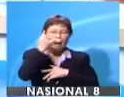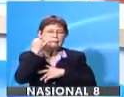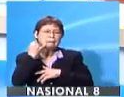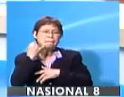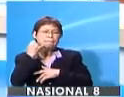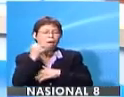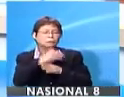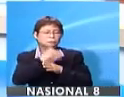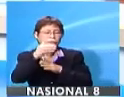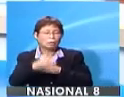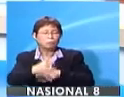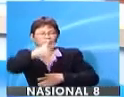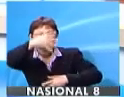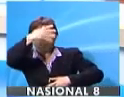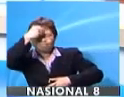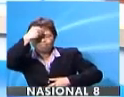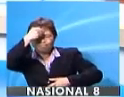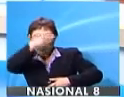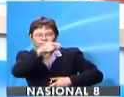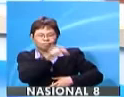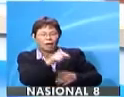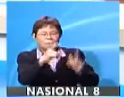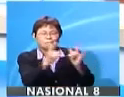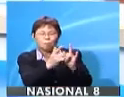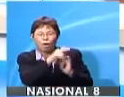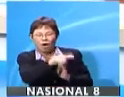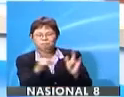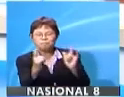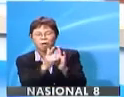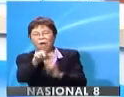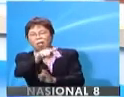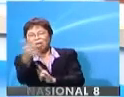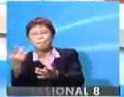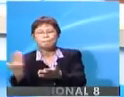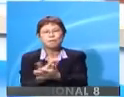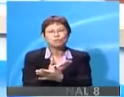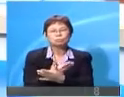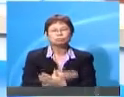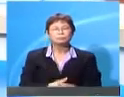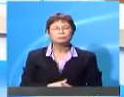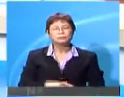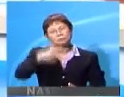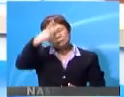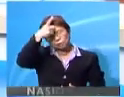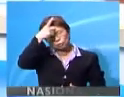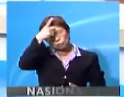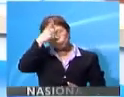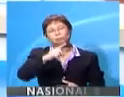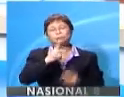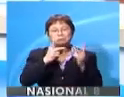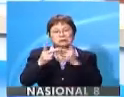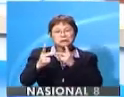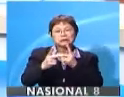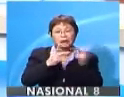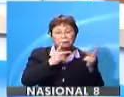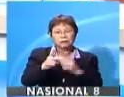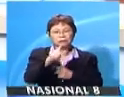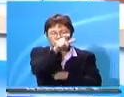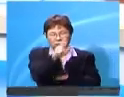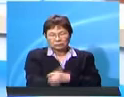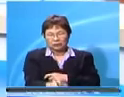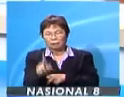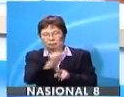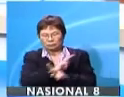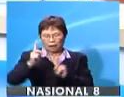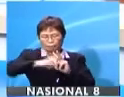cemburu selepas mengesyaki pelajar berkenaan mempunyai teman lelaki baru. Menurut Datuk Zakaria, suspek yang merupakan seorang